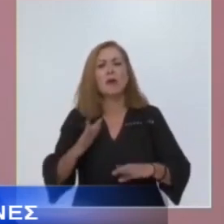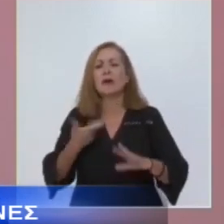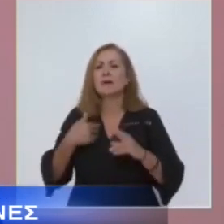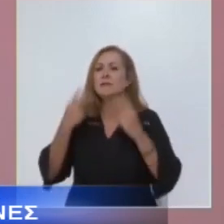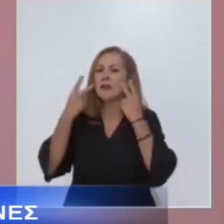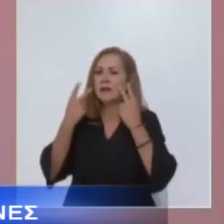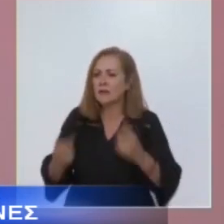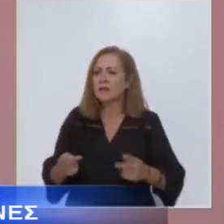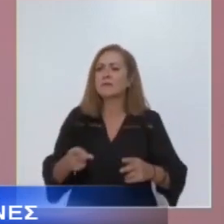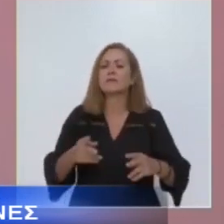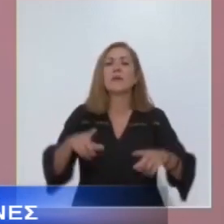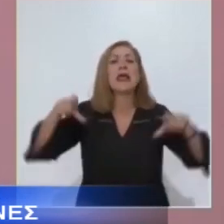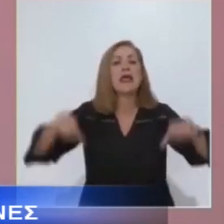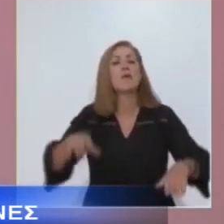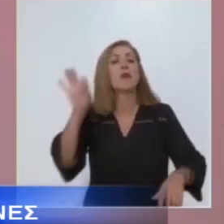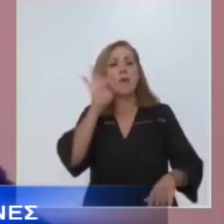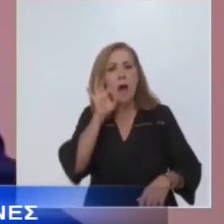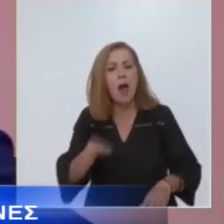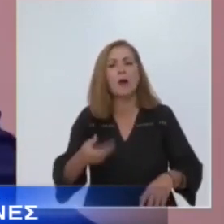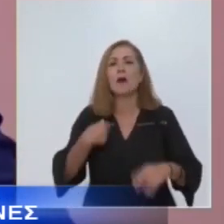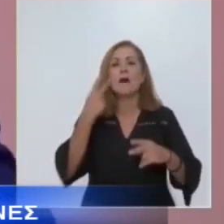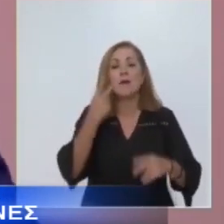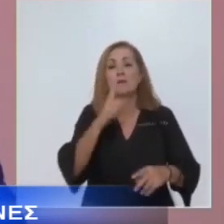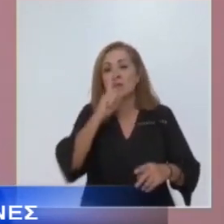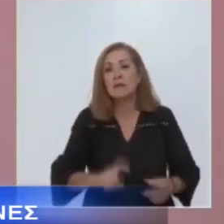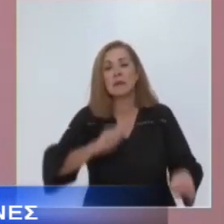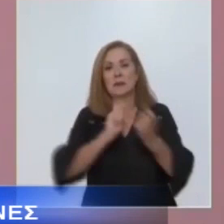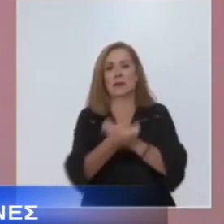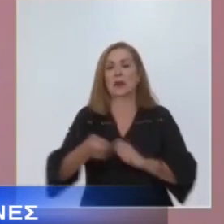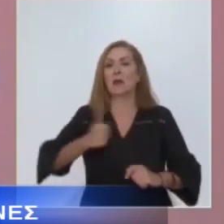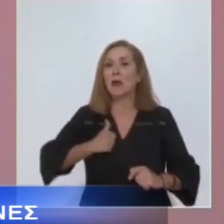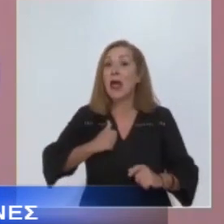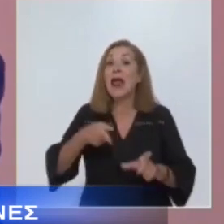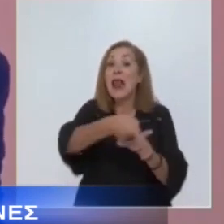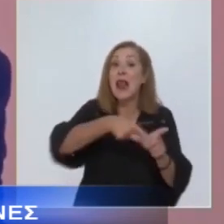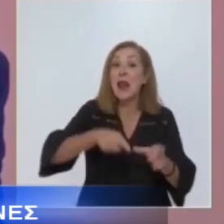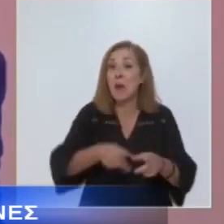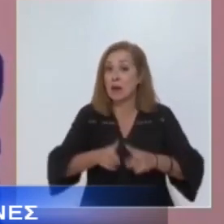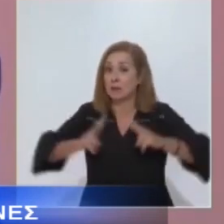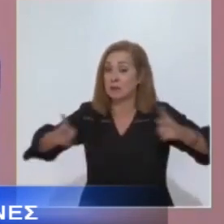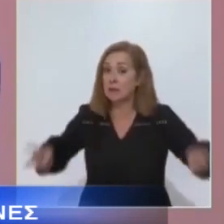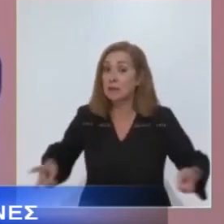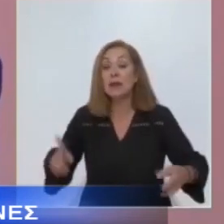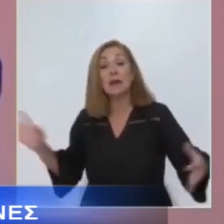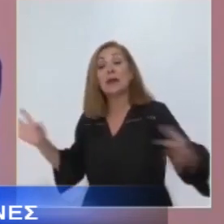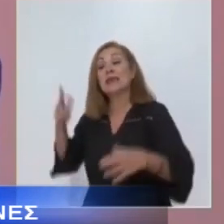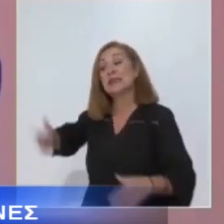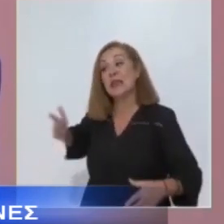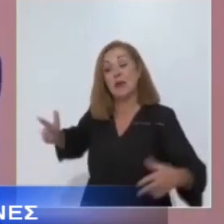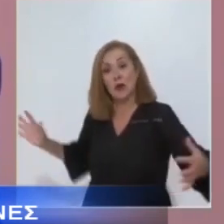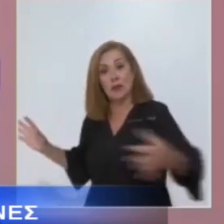ενημερώνει ότι η κυβέρνηση την οδηγεί σε ιδιωτικοποίηση. Η επέκταση του λιμανιού, η σύνδεσή του με το σιδηρόδρομο ή το εθνικό